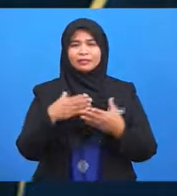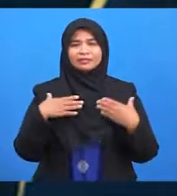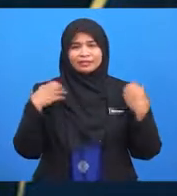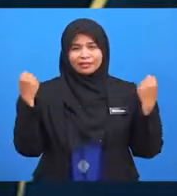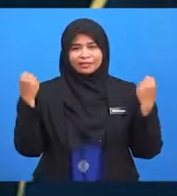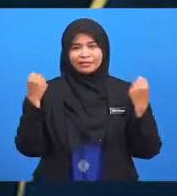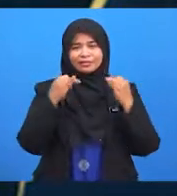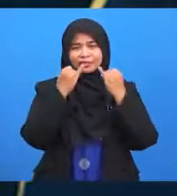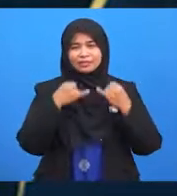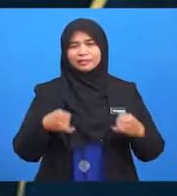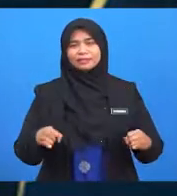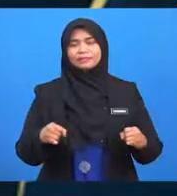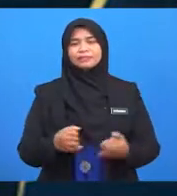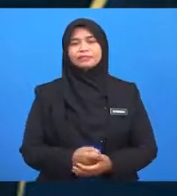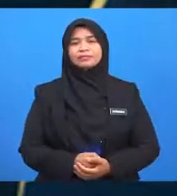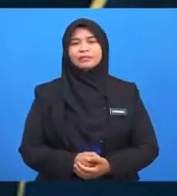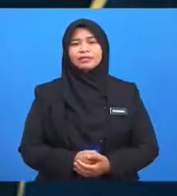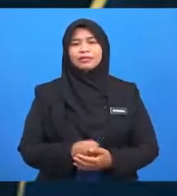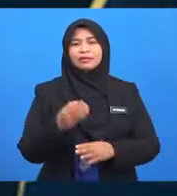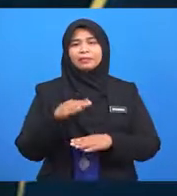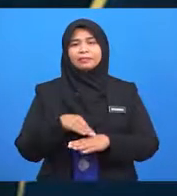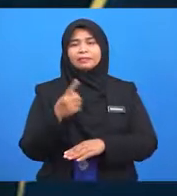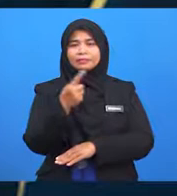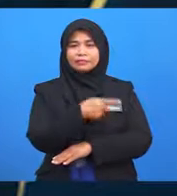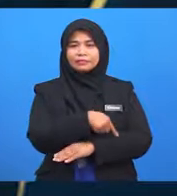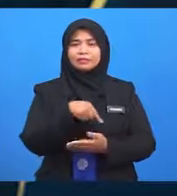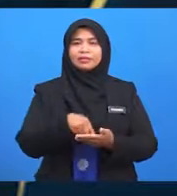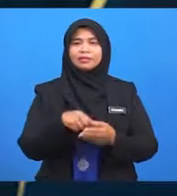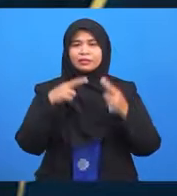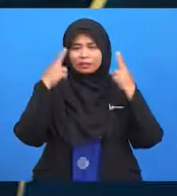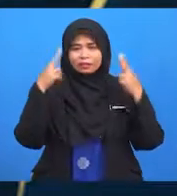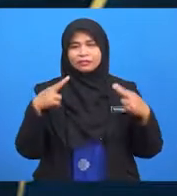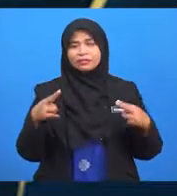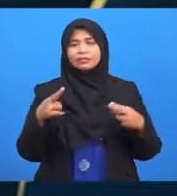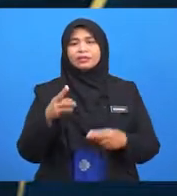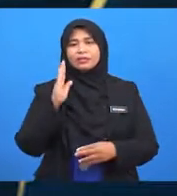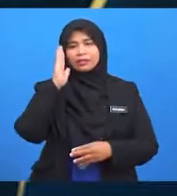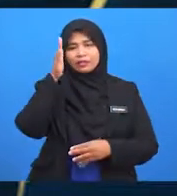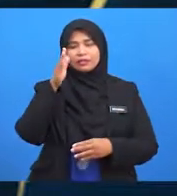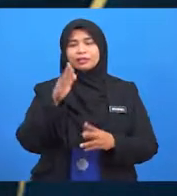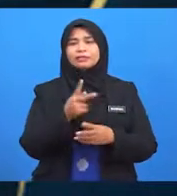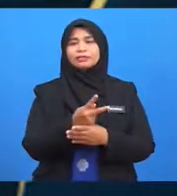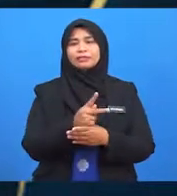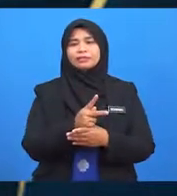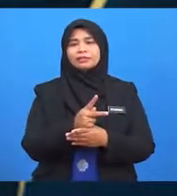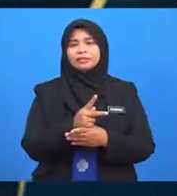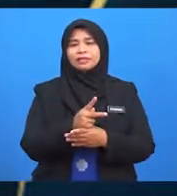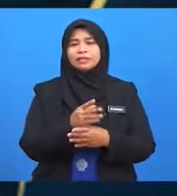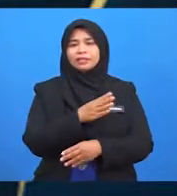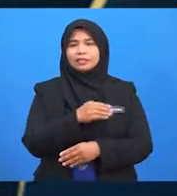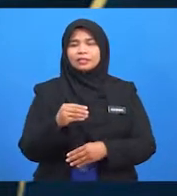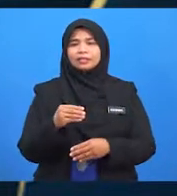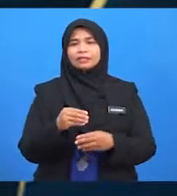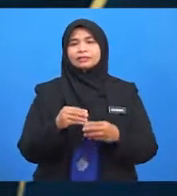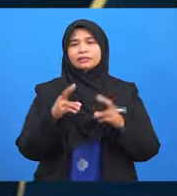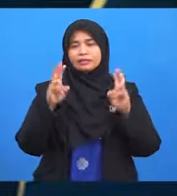sihat sejahtera. Pada hari ini, Ustazah akan berkongsi dan